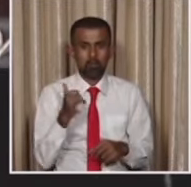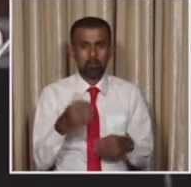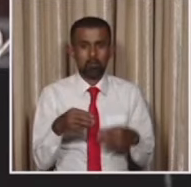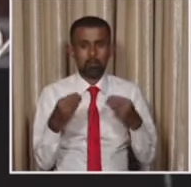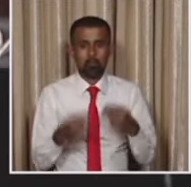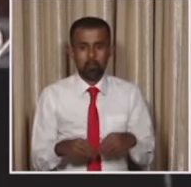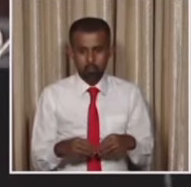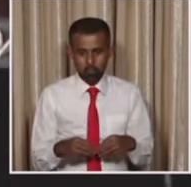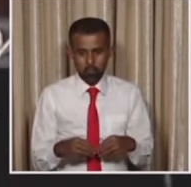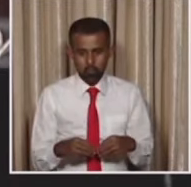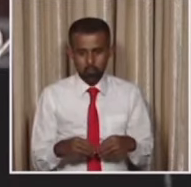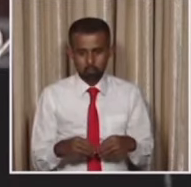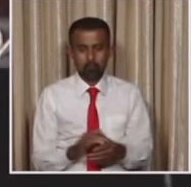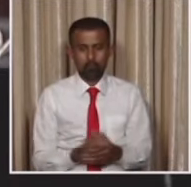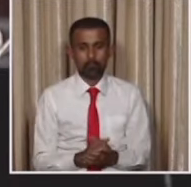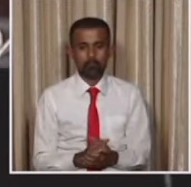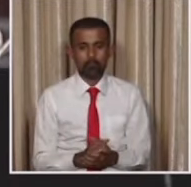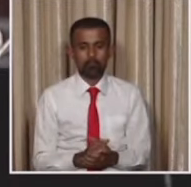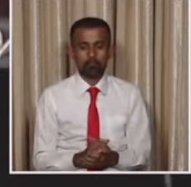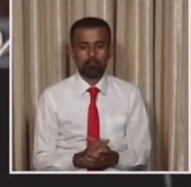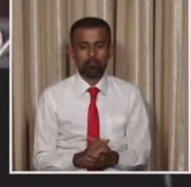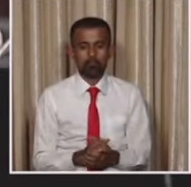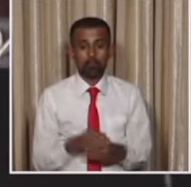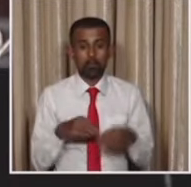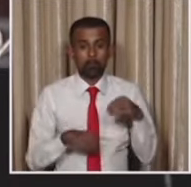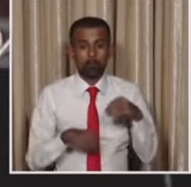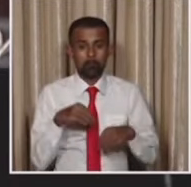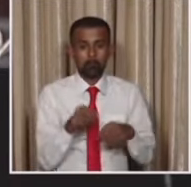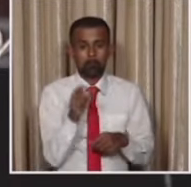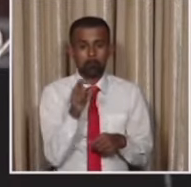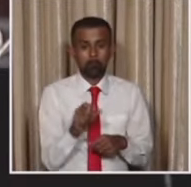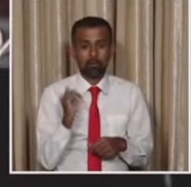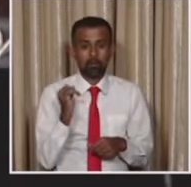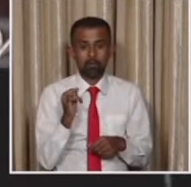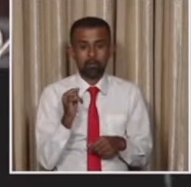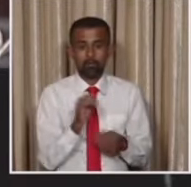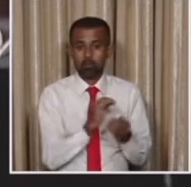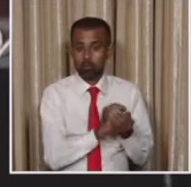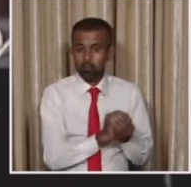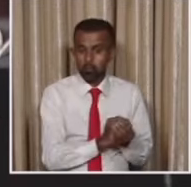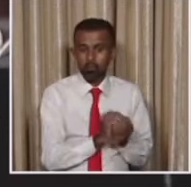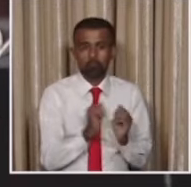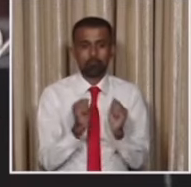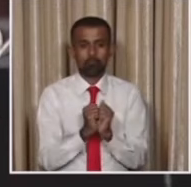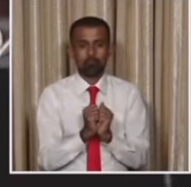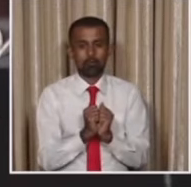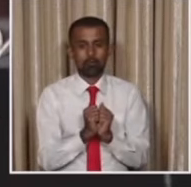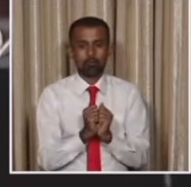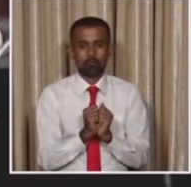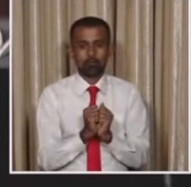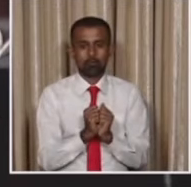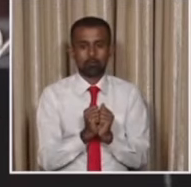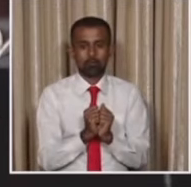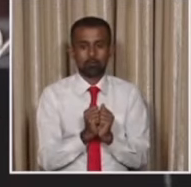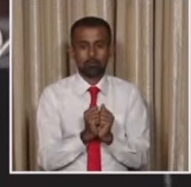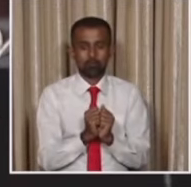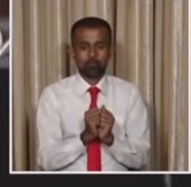අසමත් වෙනවා. ඒ නිසාම දේශපාලකයා නිලධාරියට වඩා ප්‍රවේශමෙන් කටයුතු කරන්නේ. ඒ විතරක්